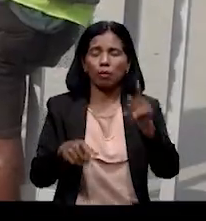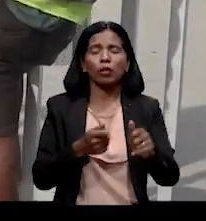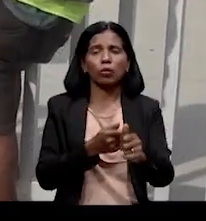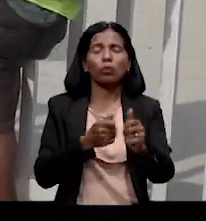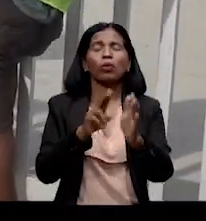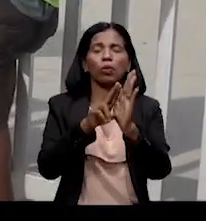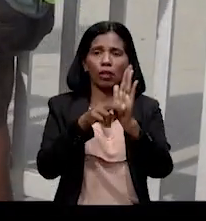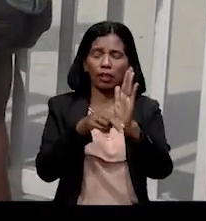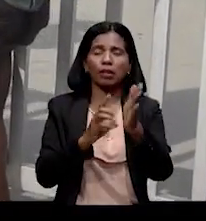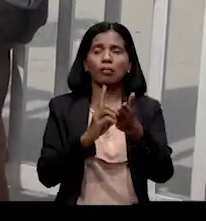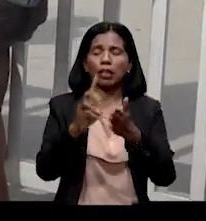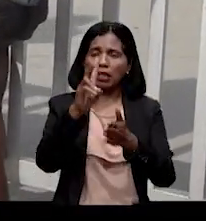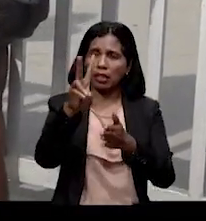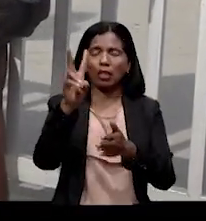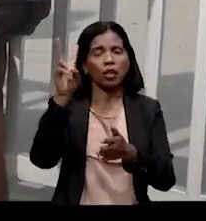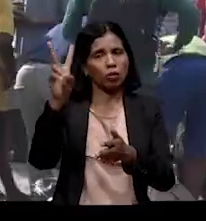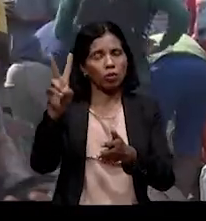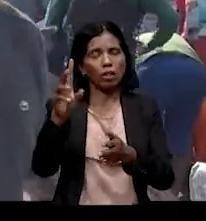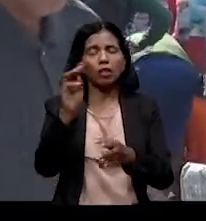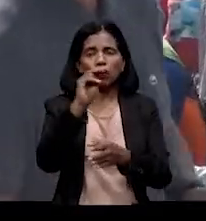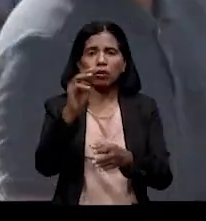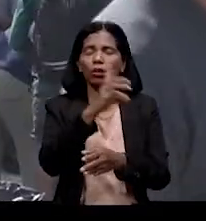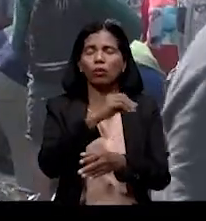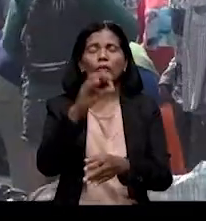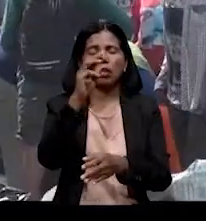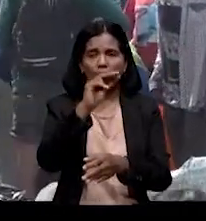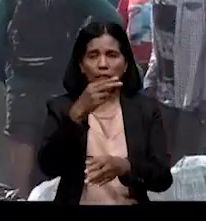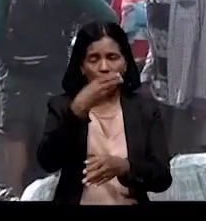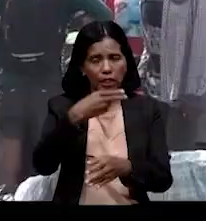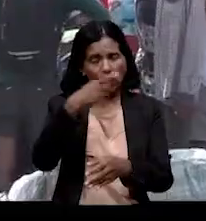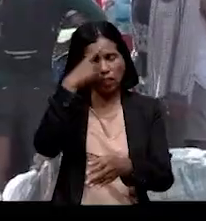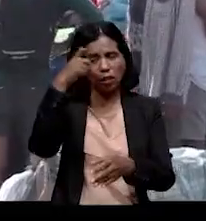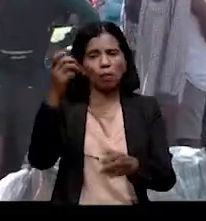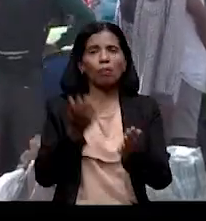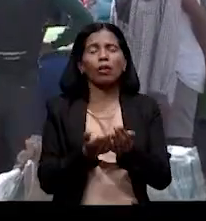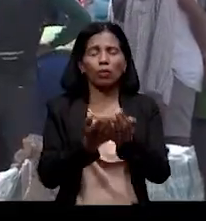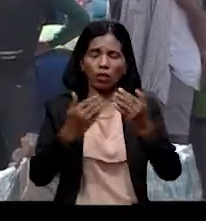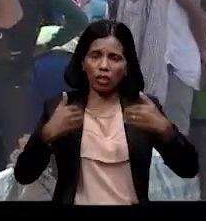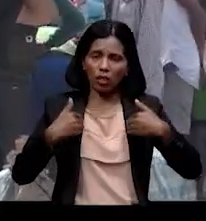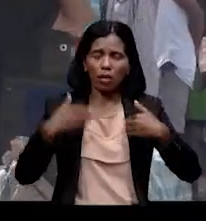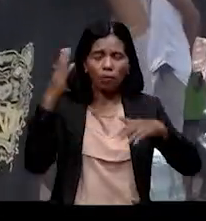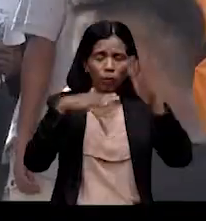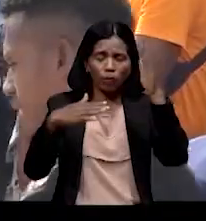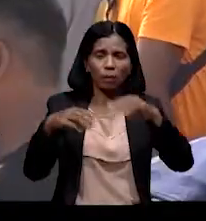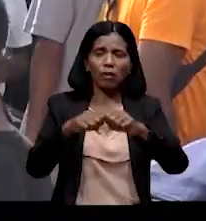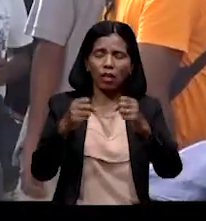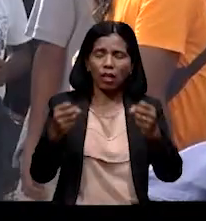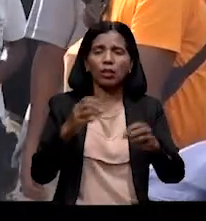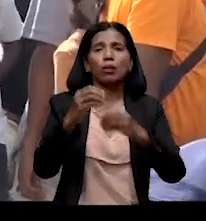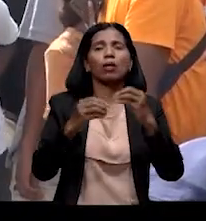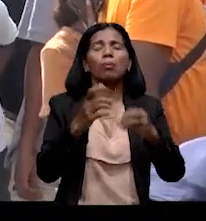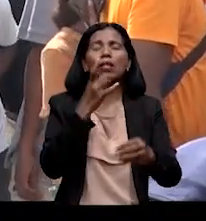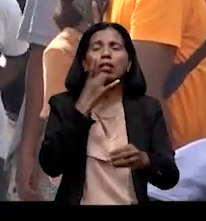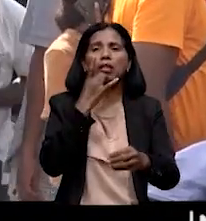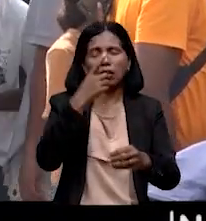rua, iha loron segunda no quinta, tambaro refere iha problema gestaun elektronika, no rone mos kose